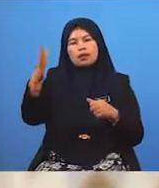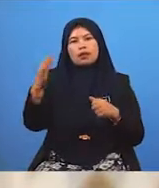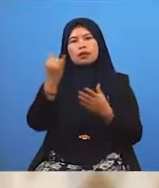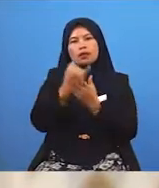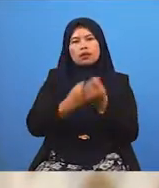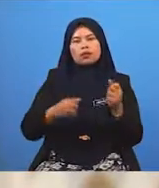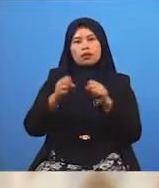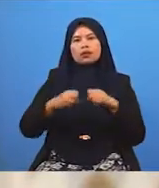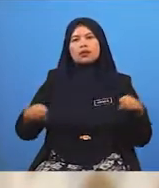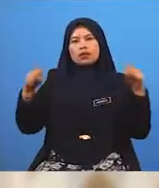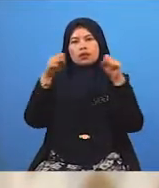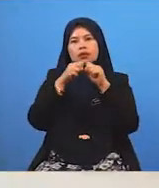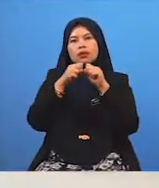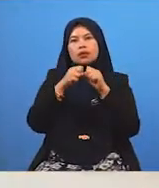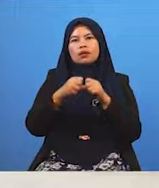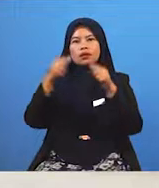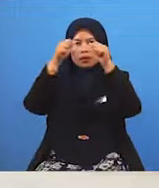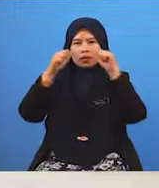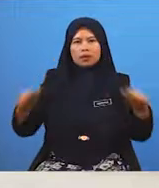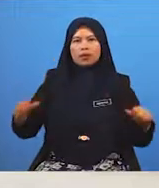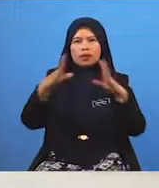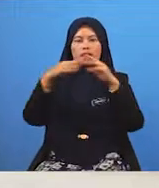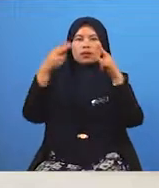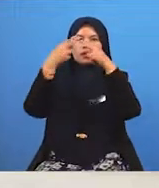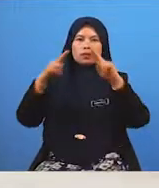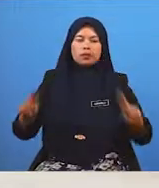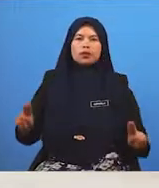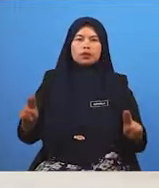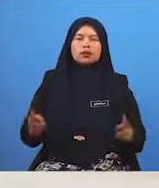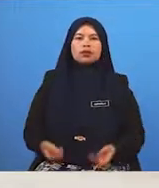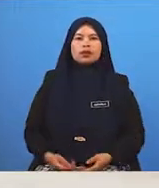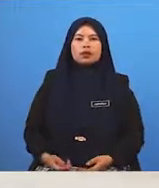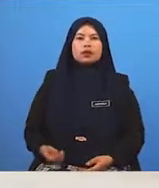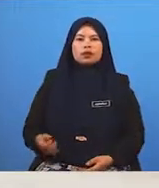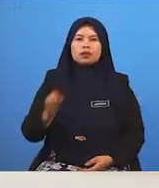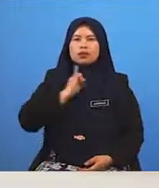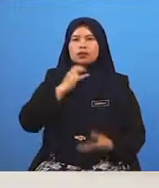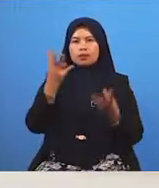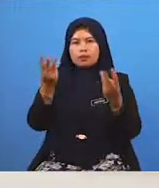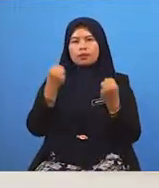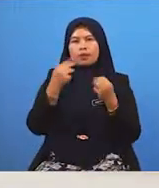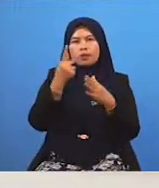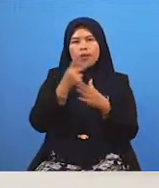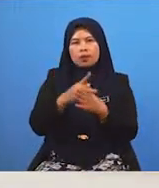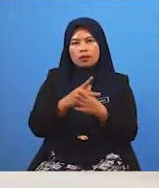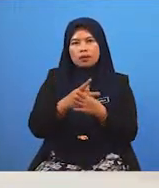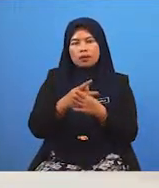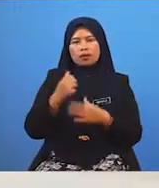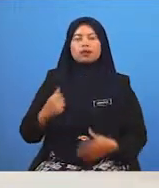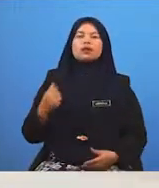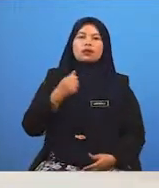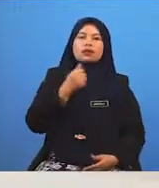damai dan harmoni. Murid-murid nak dengar tak? Saya ingin berkongsi kisah tentang akhlak